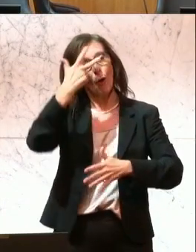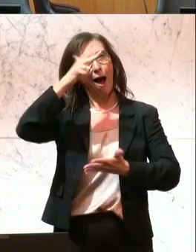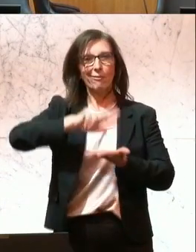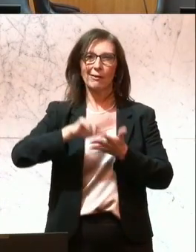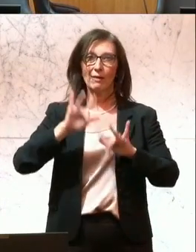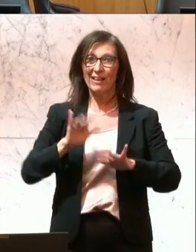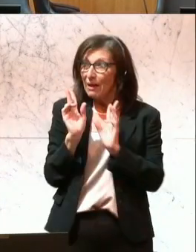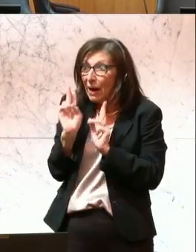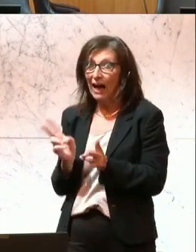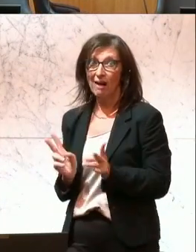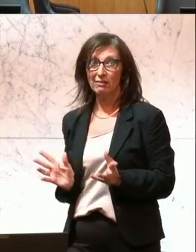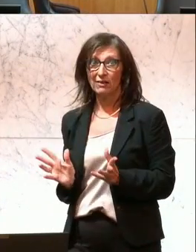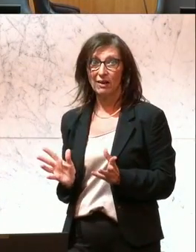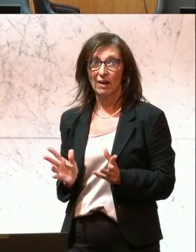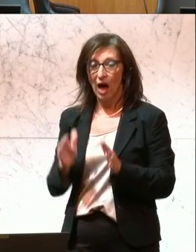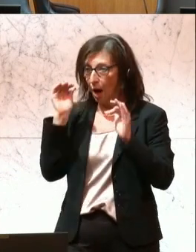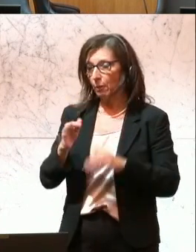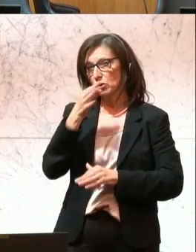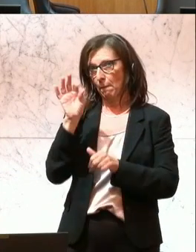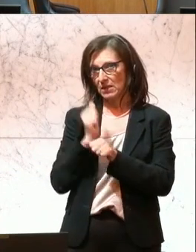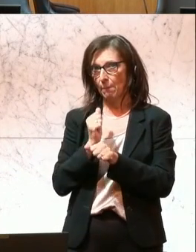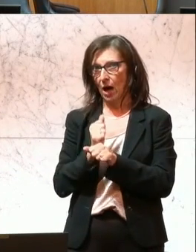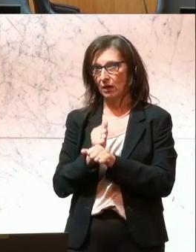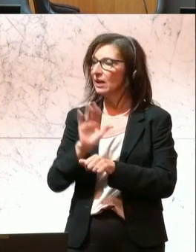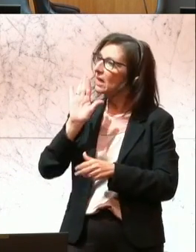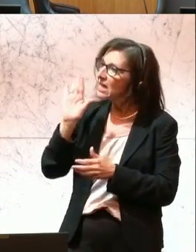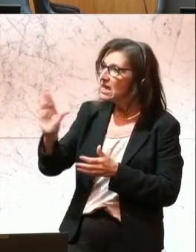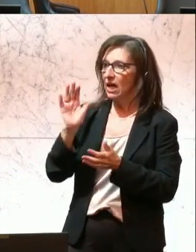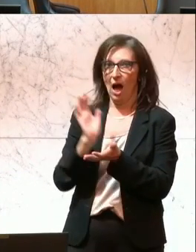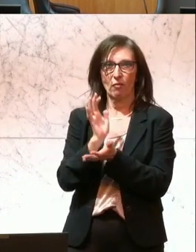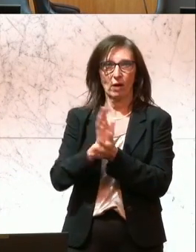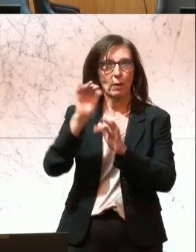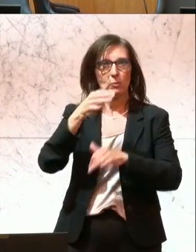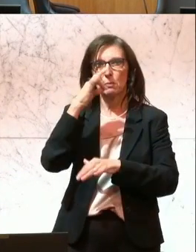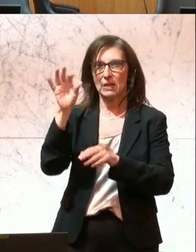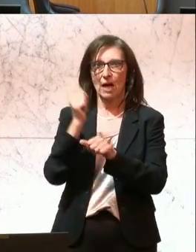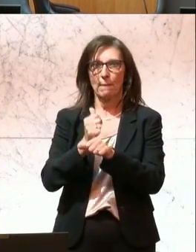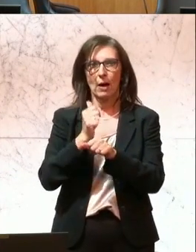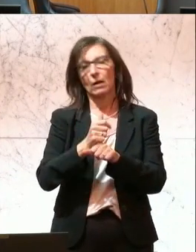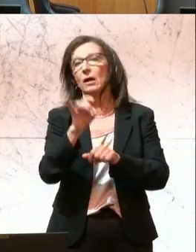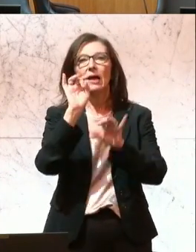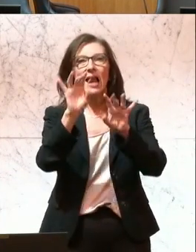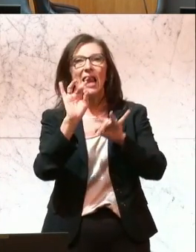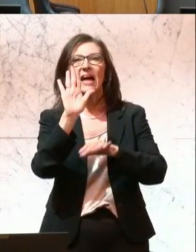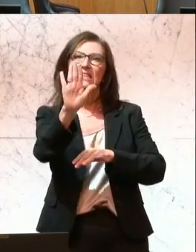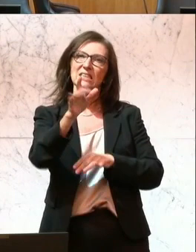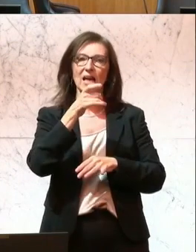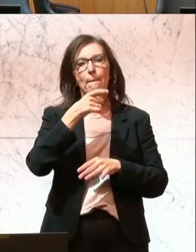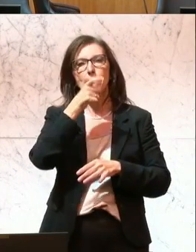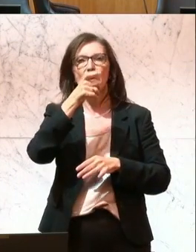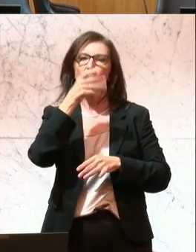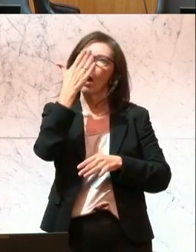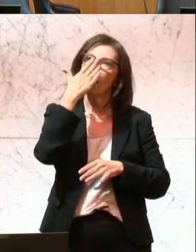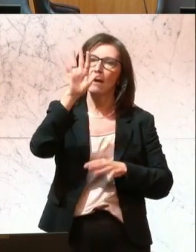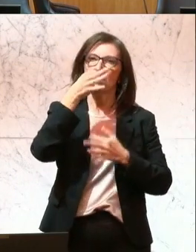möglich, Herr Minister, wenn Sie es besser machen würden, Ihren Job, dass der Job der Lehrerinnen und Lehrer höher angesehen